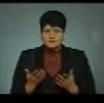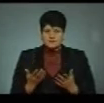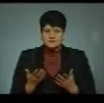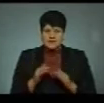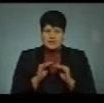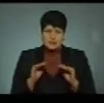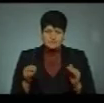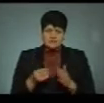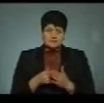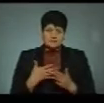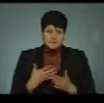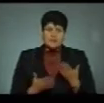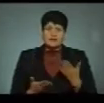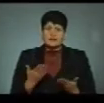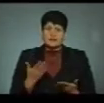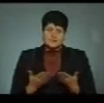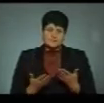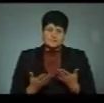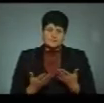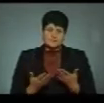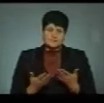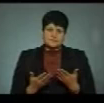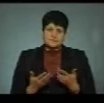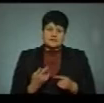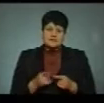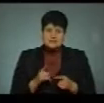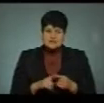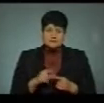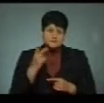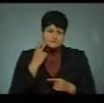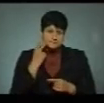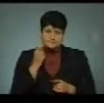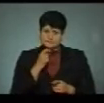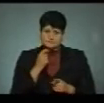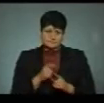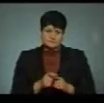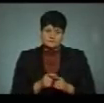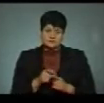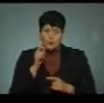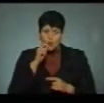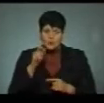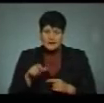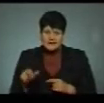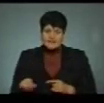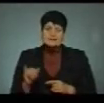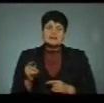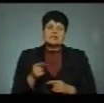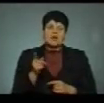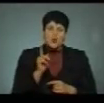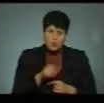високий рівень тарифів, але це традиційна відповідь. Українці, тернополяни, зокрема,